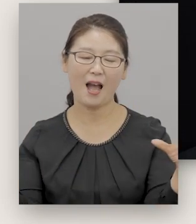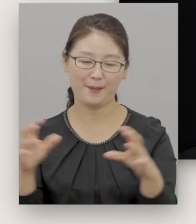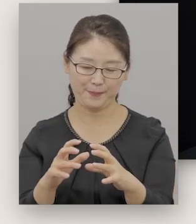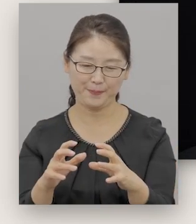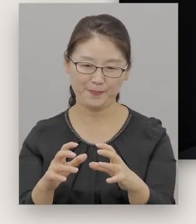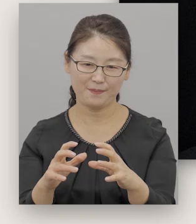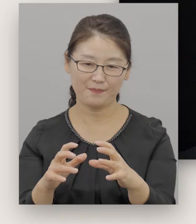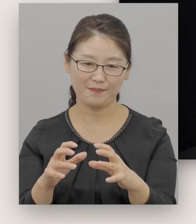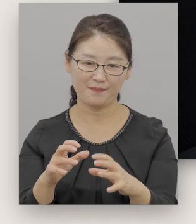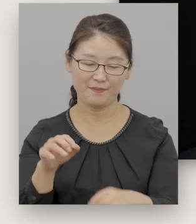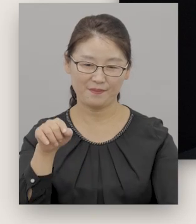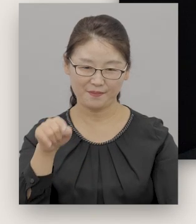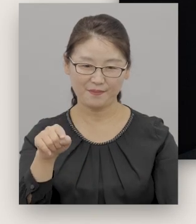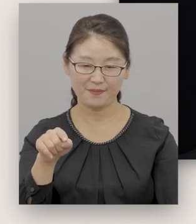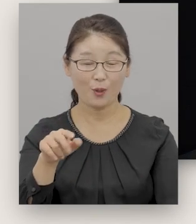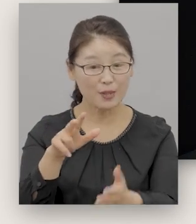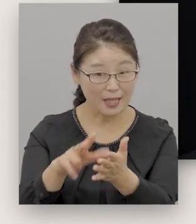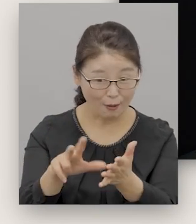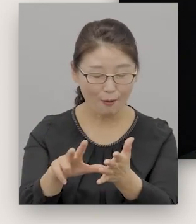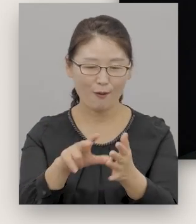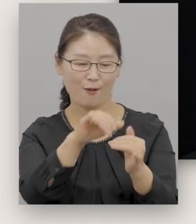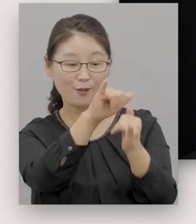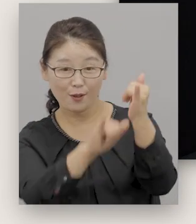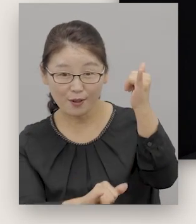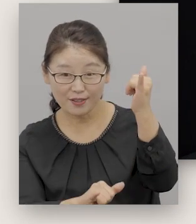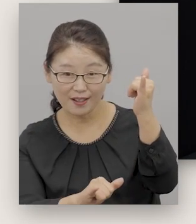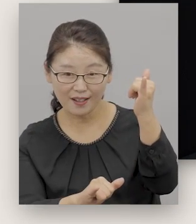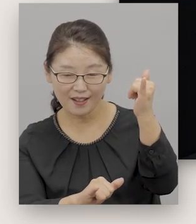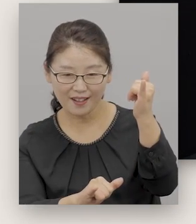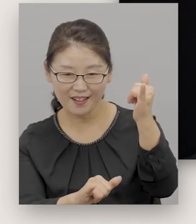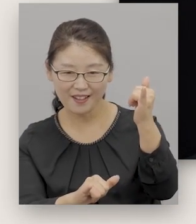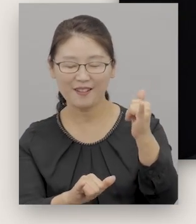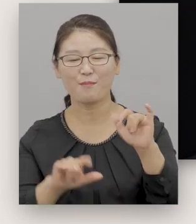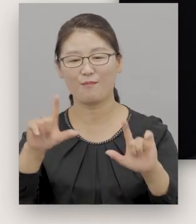약간 아카이브이면서도 역사서이기도 하면서도 포스터인 이제 그런